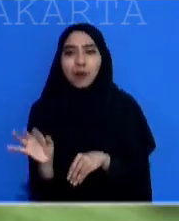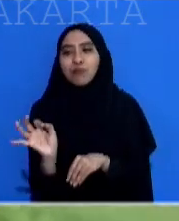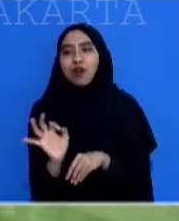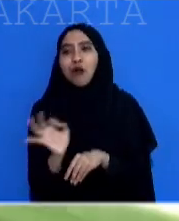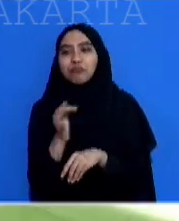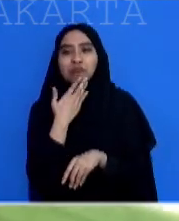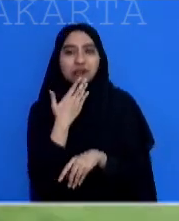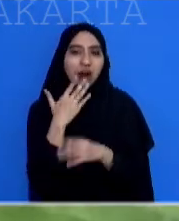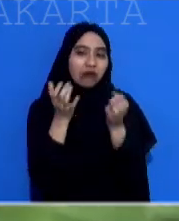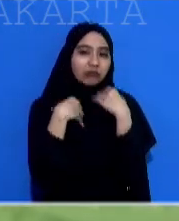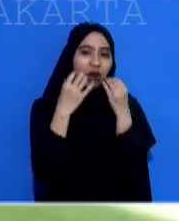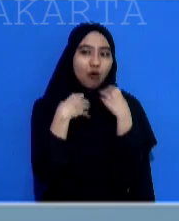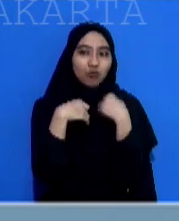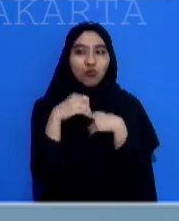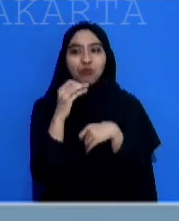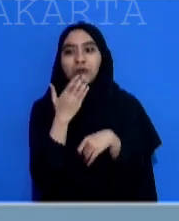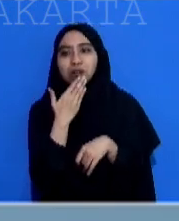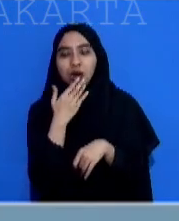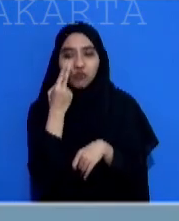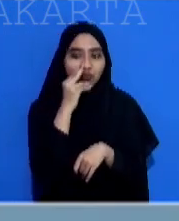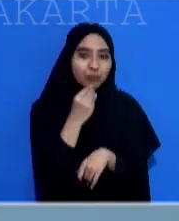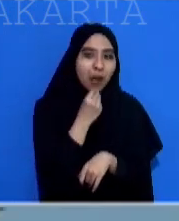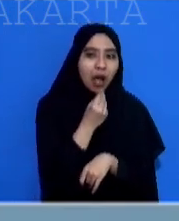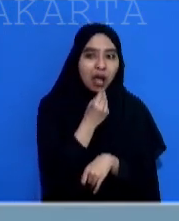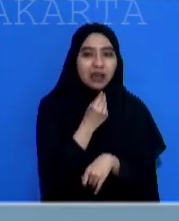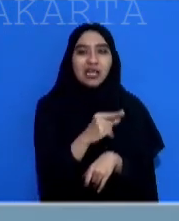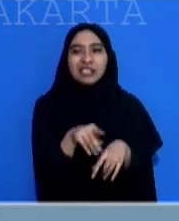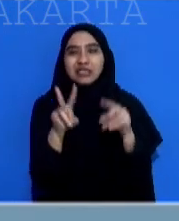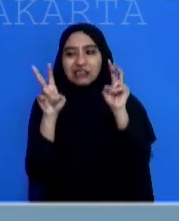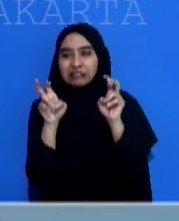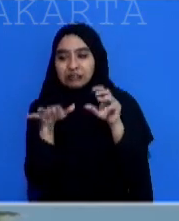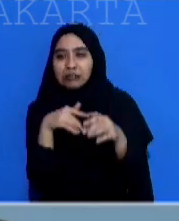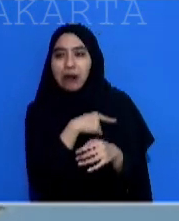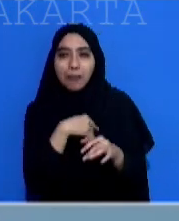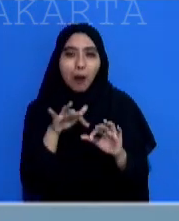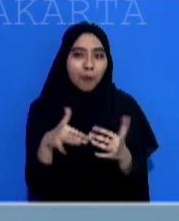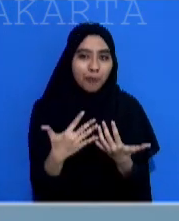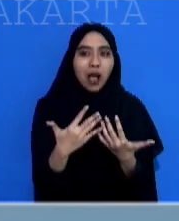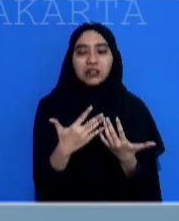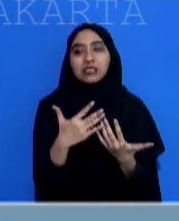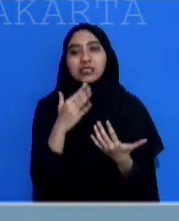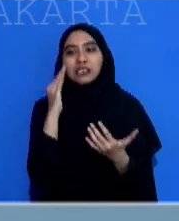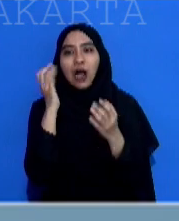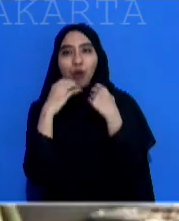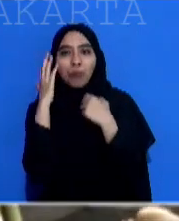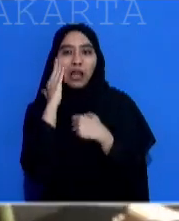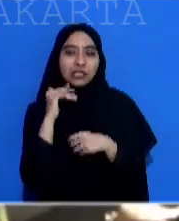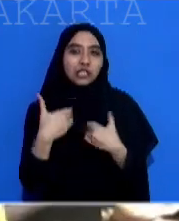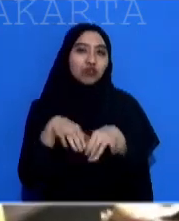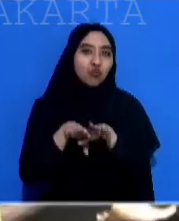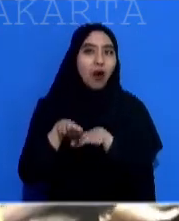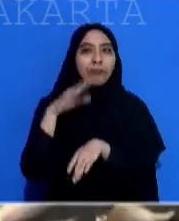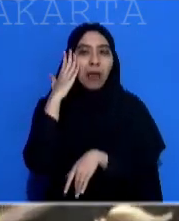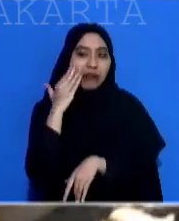nanem jagung biasa kangge pakan. Kados naminipun, jagung menika nggadahi raos ingkang langkung manis kabandingaken kalian jenis